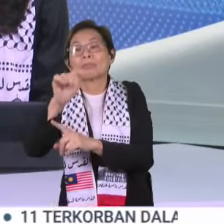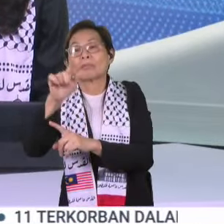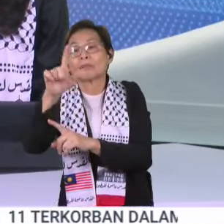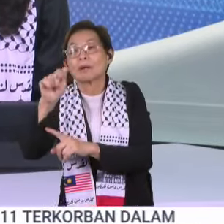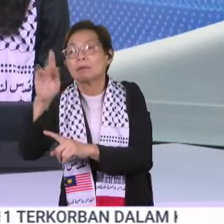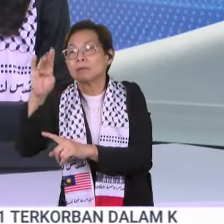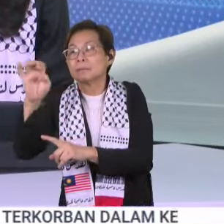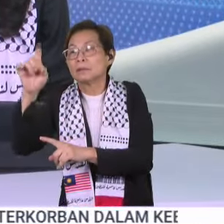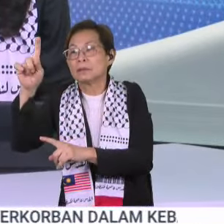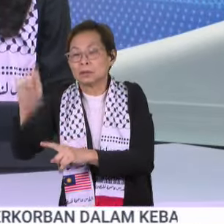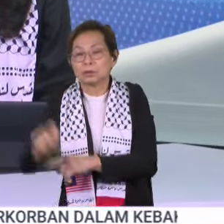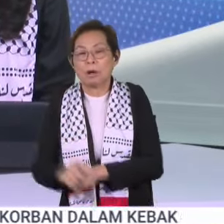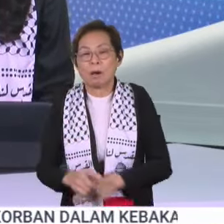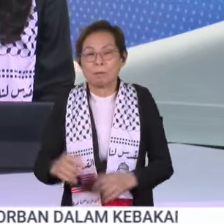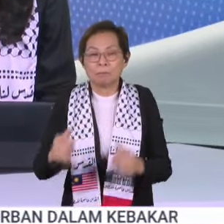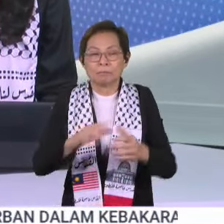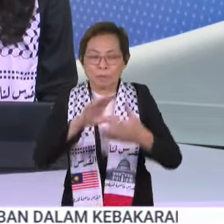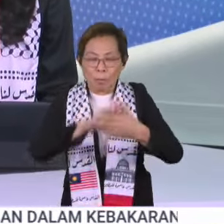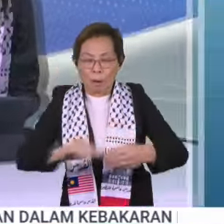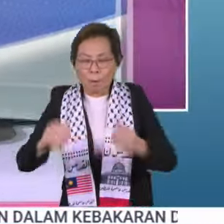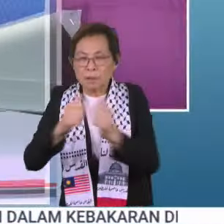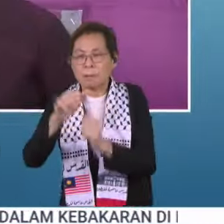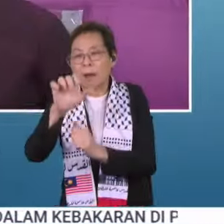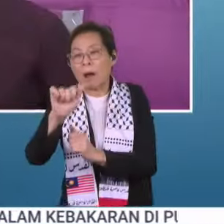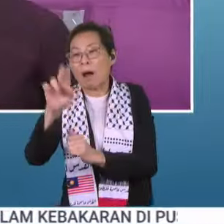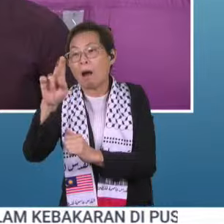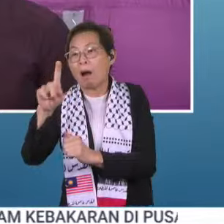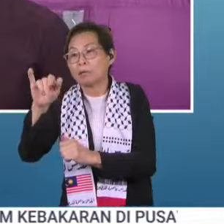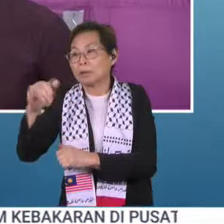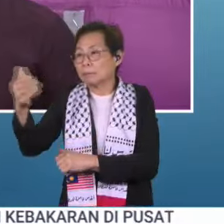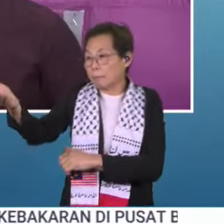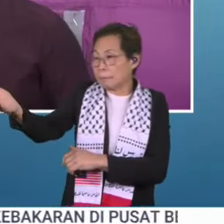perinciannya kita bersama Audi Mohamad Nor